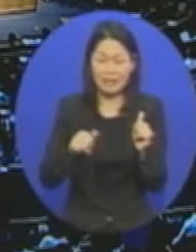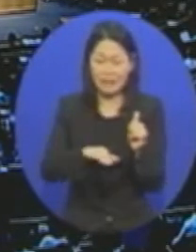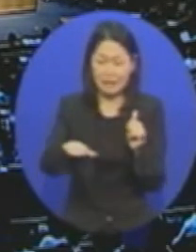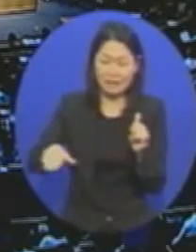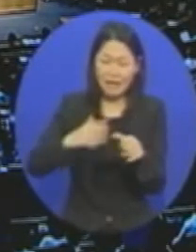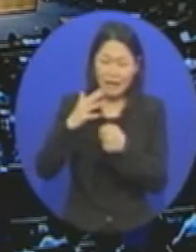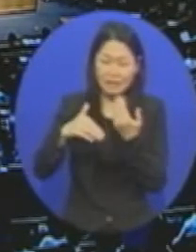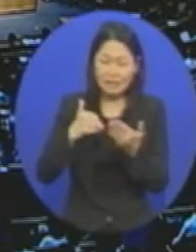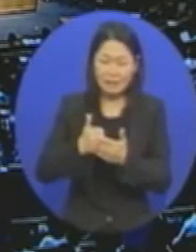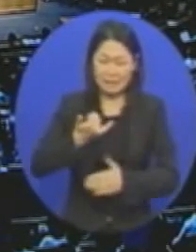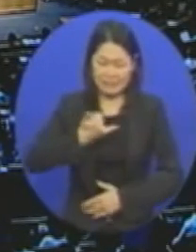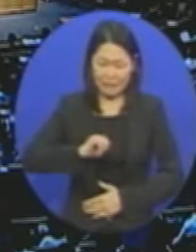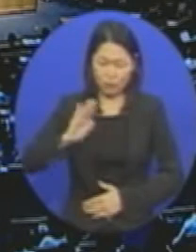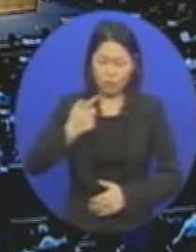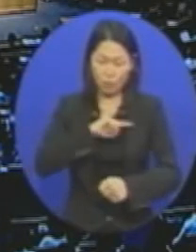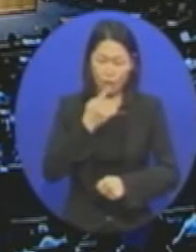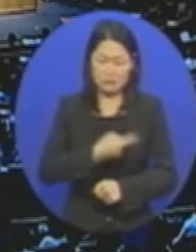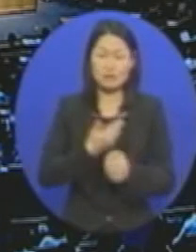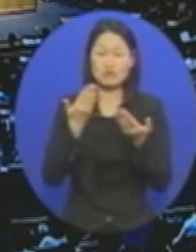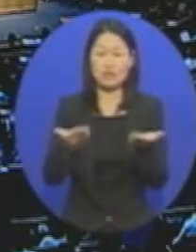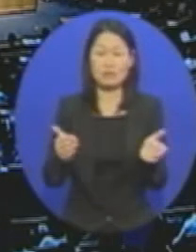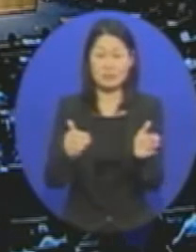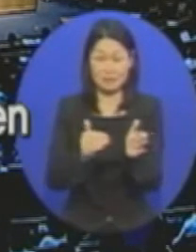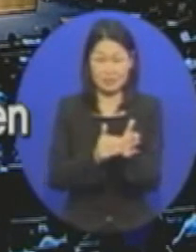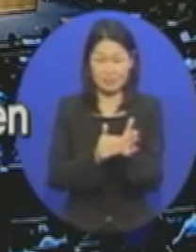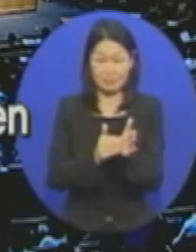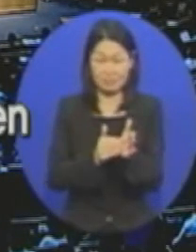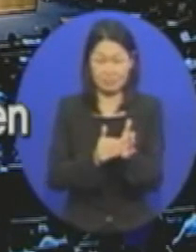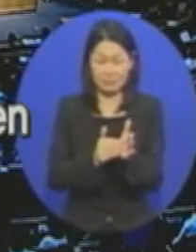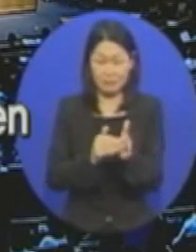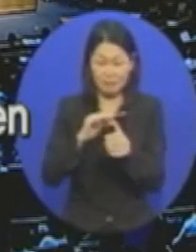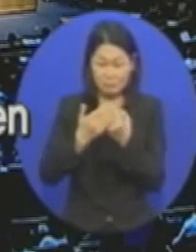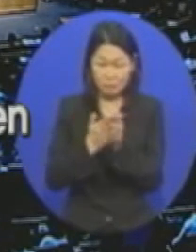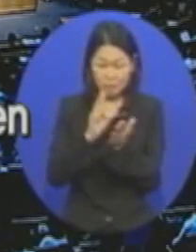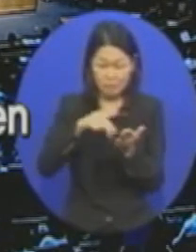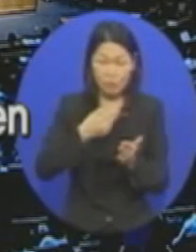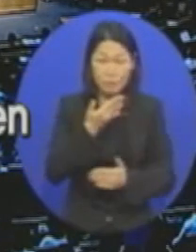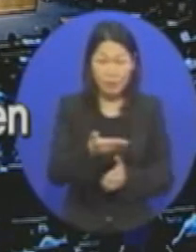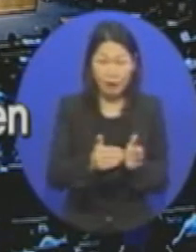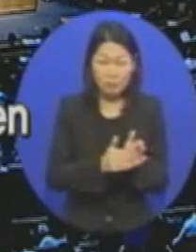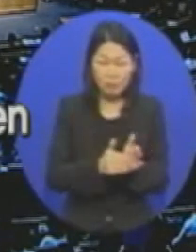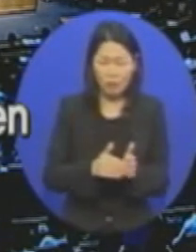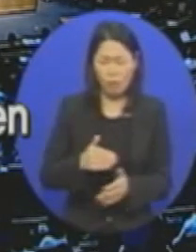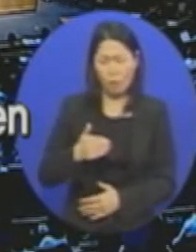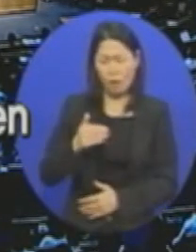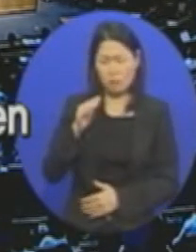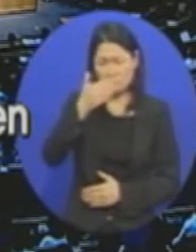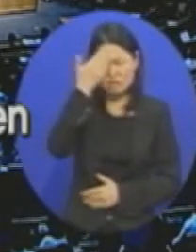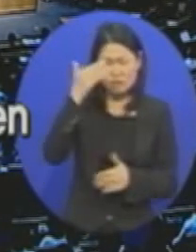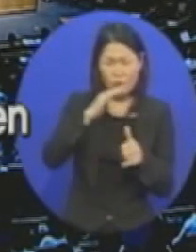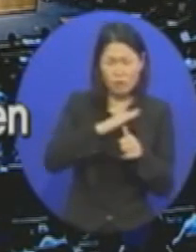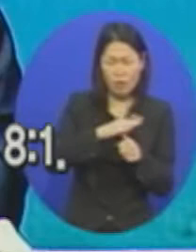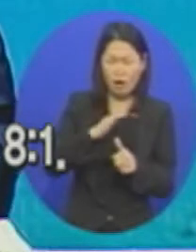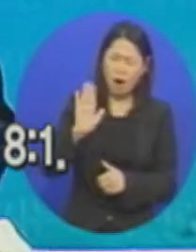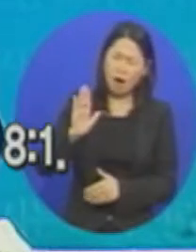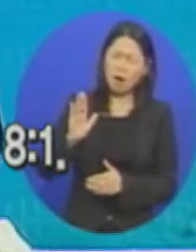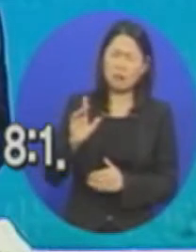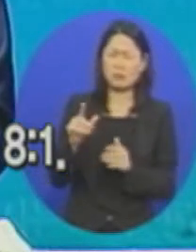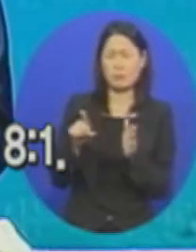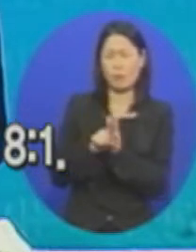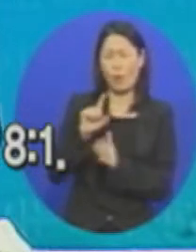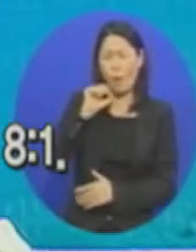권세를 주셨으니 그 성경을 읽어 주었는데 도자기는 안 믿어 진단은 거에요 그래서 또